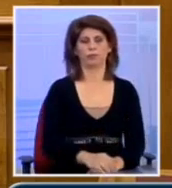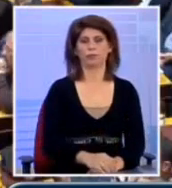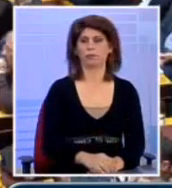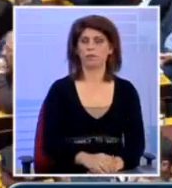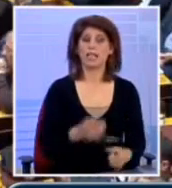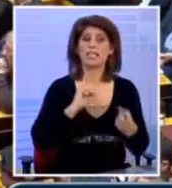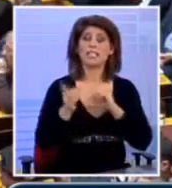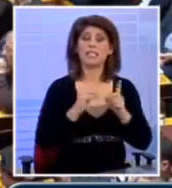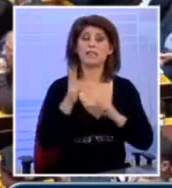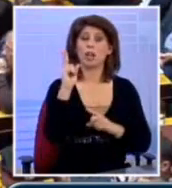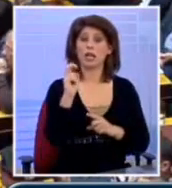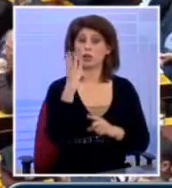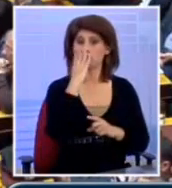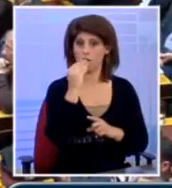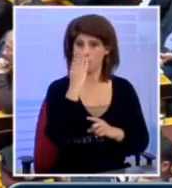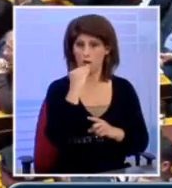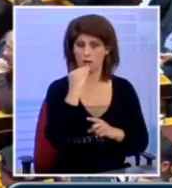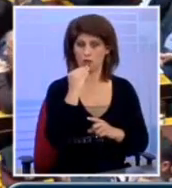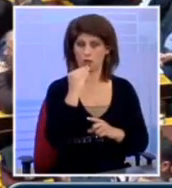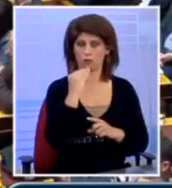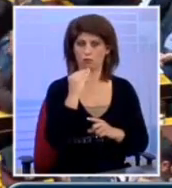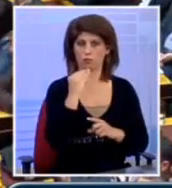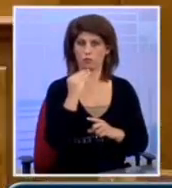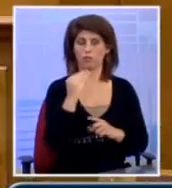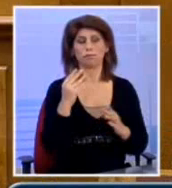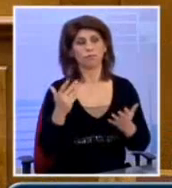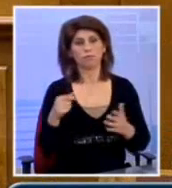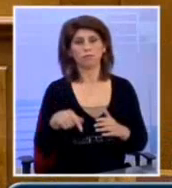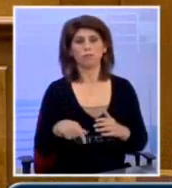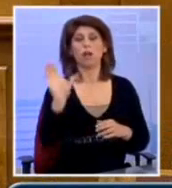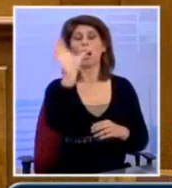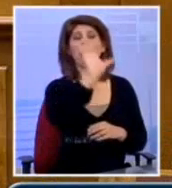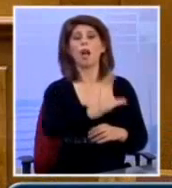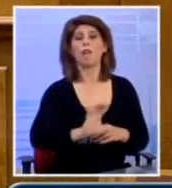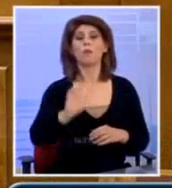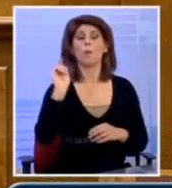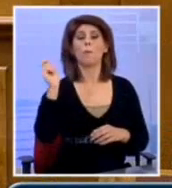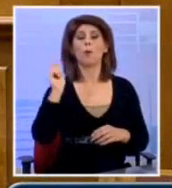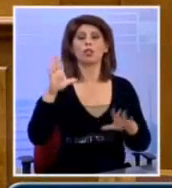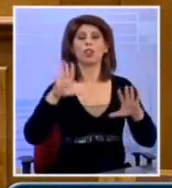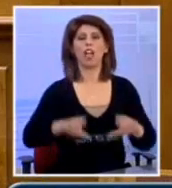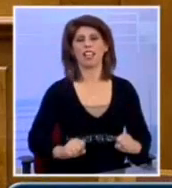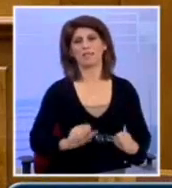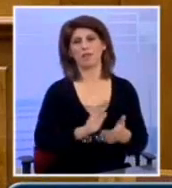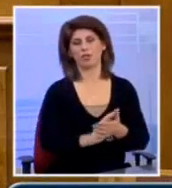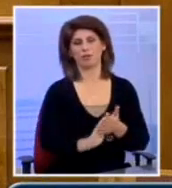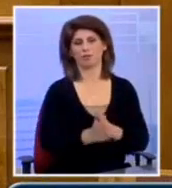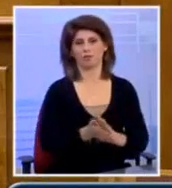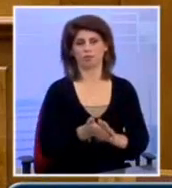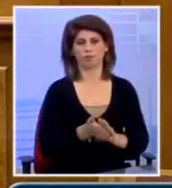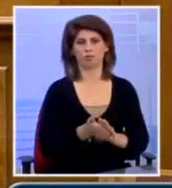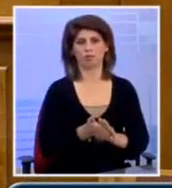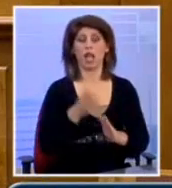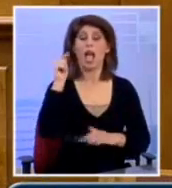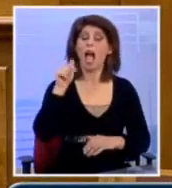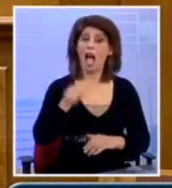Συμφωνία της 20ης Φλεβάρη είναι πια ευρωπαϊκό πολιτικό κεκτημένο. Και